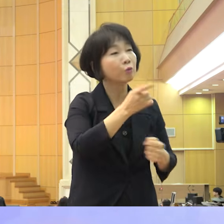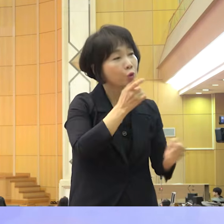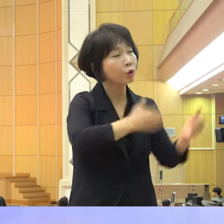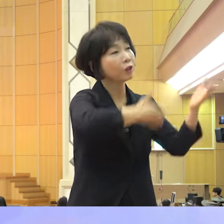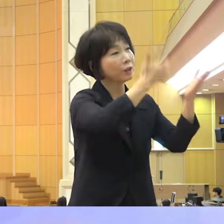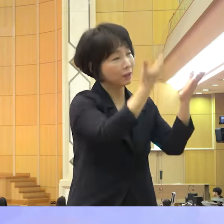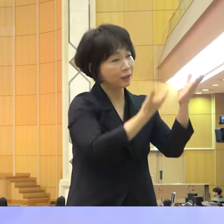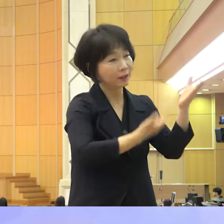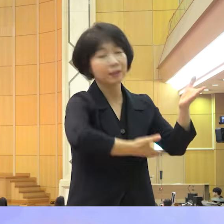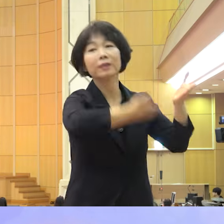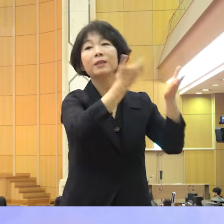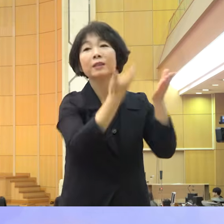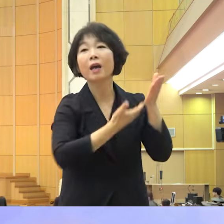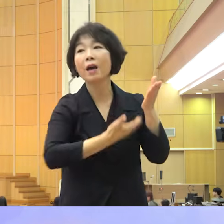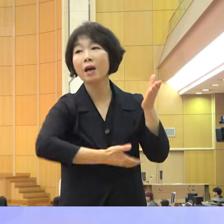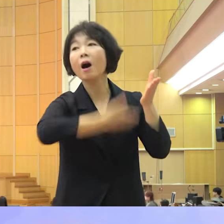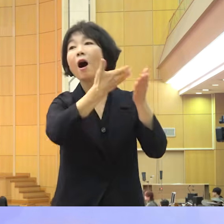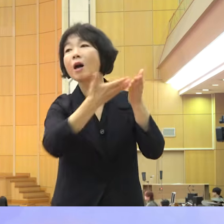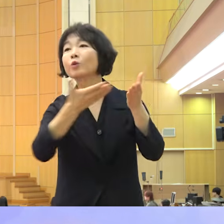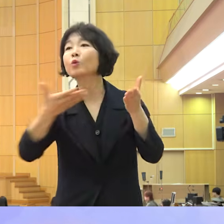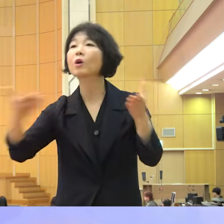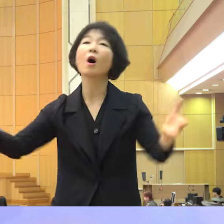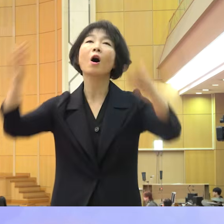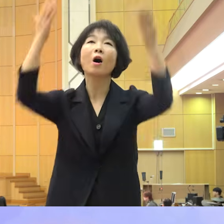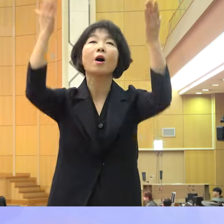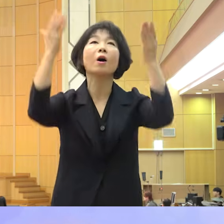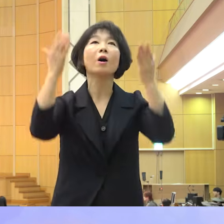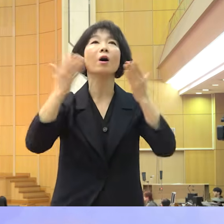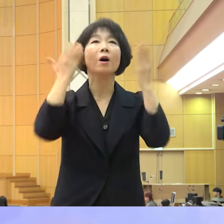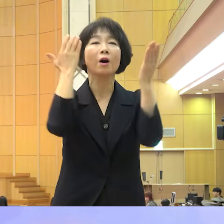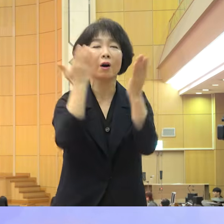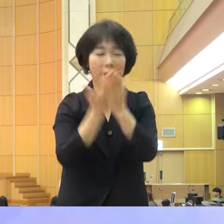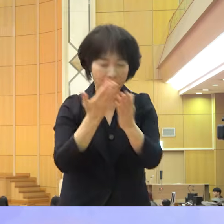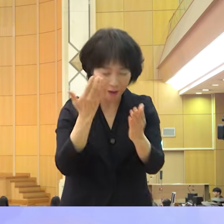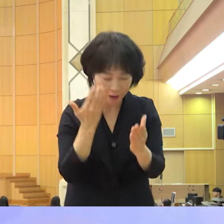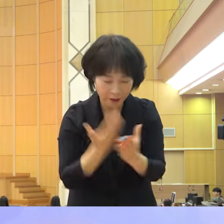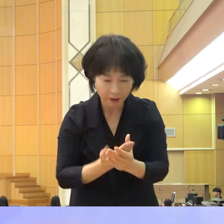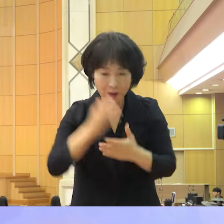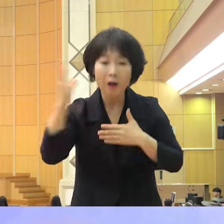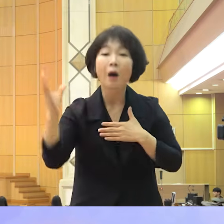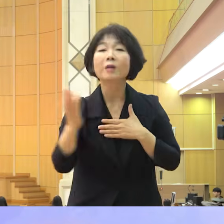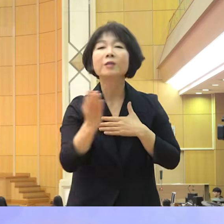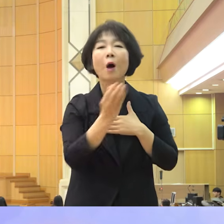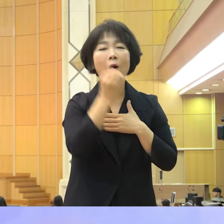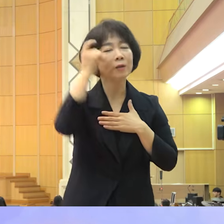은혜의 강물 흐르게 하소서.